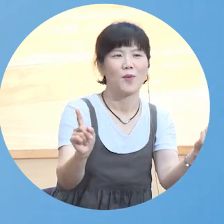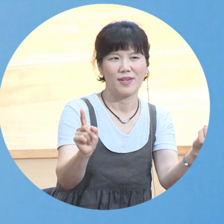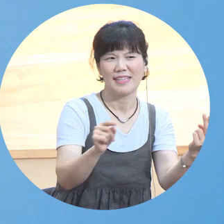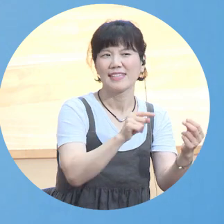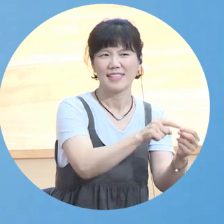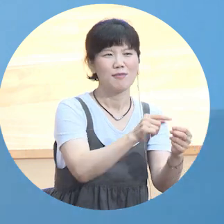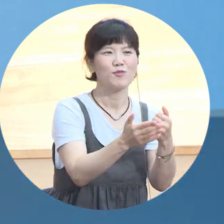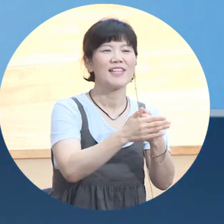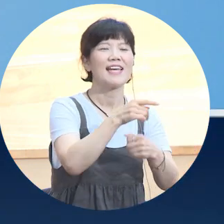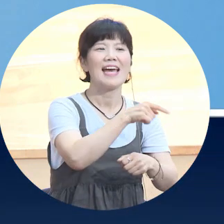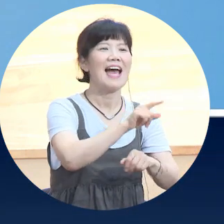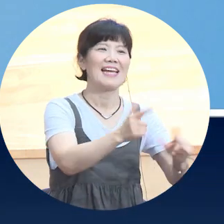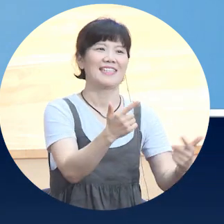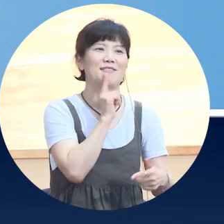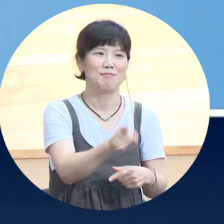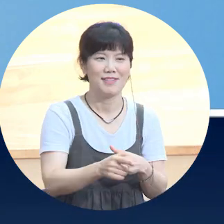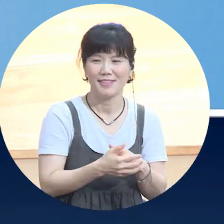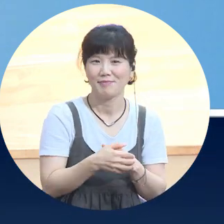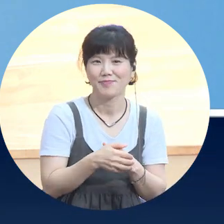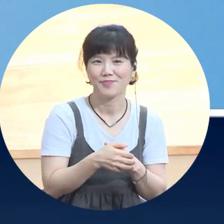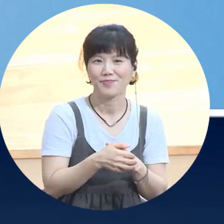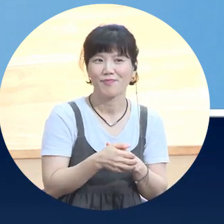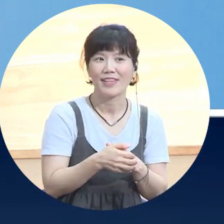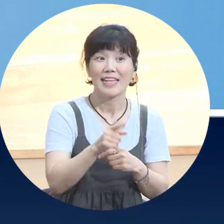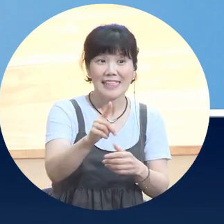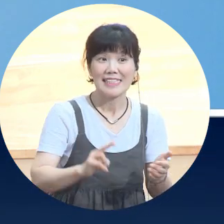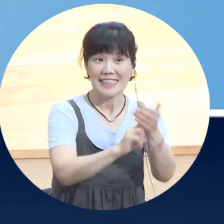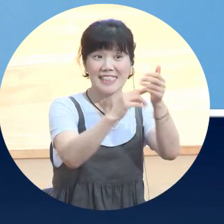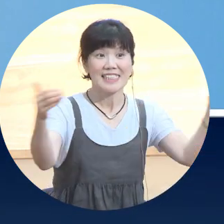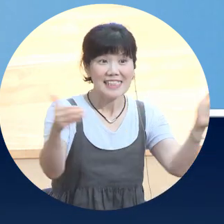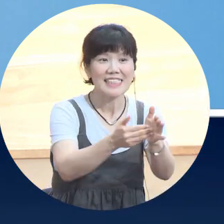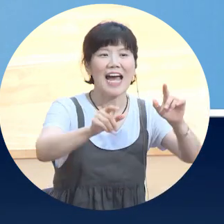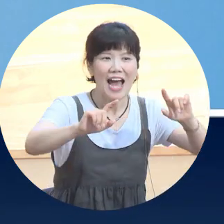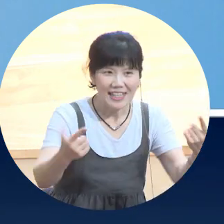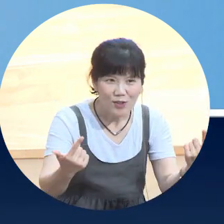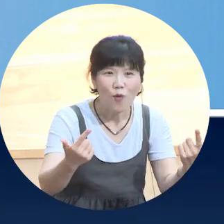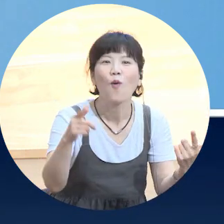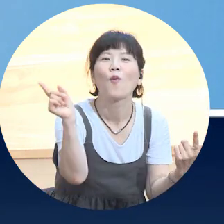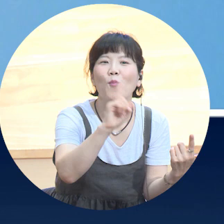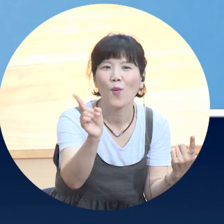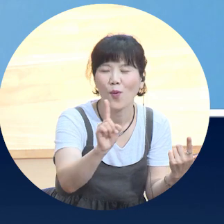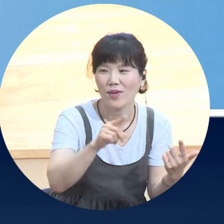시켰습니다 많은 기적으로 끝나는게 아니고 같이 읽어볼까요 같이 시작